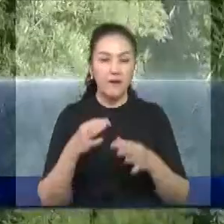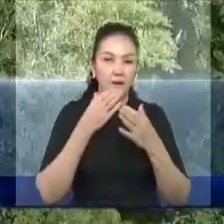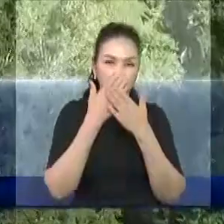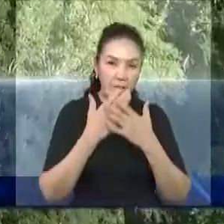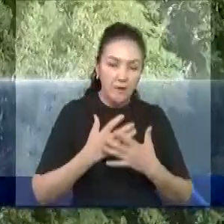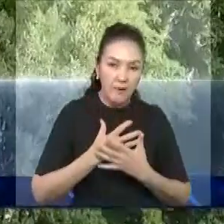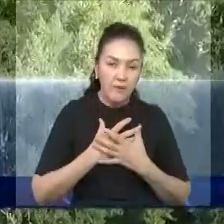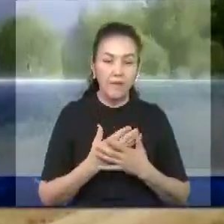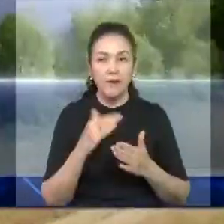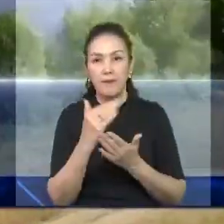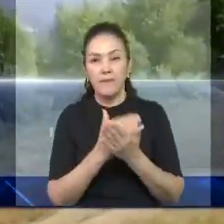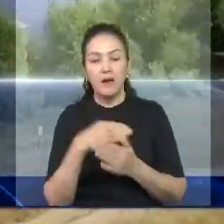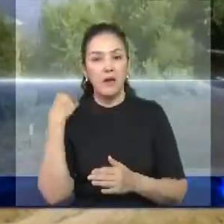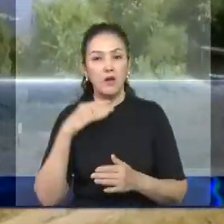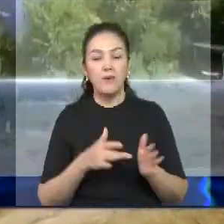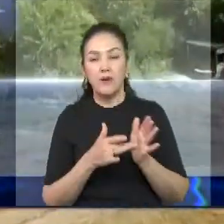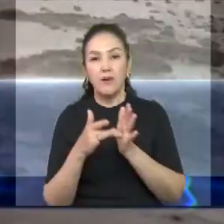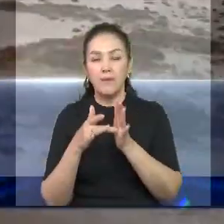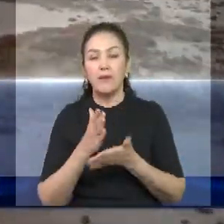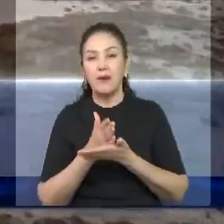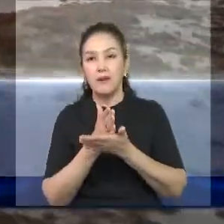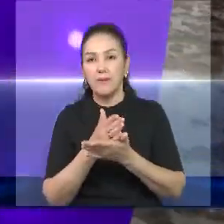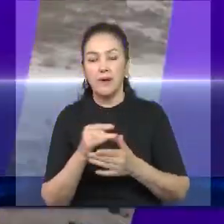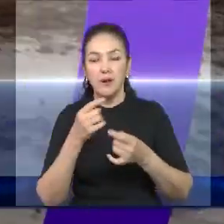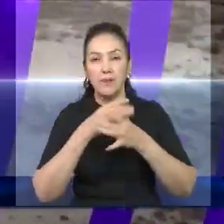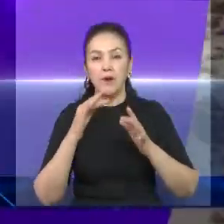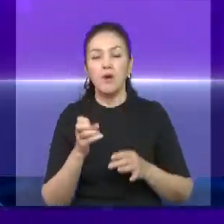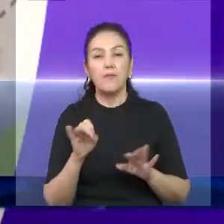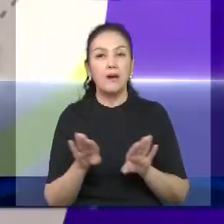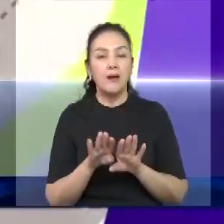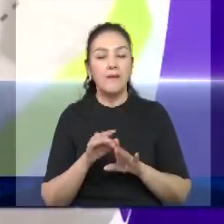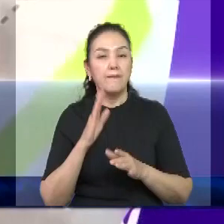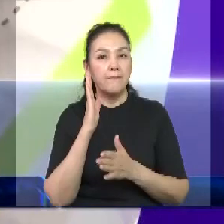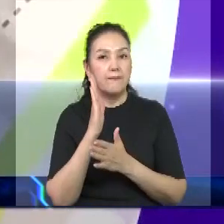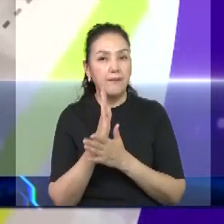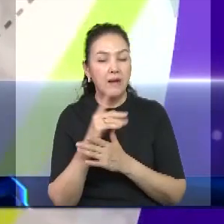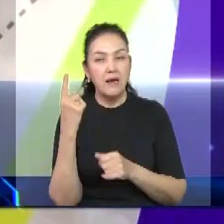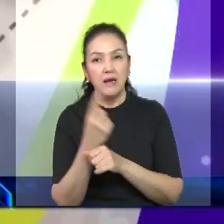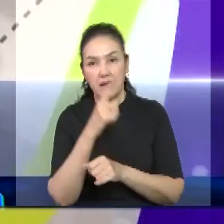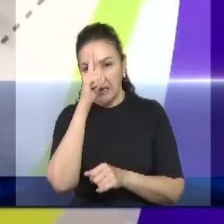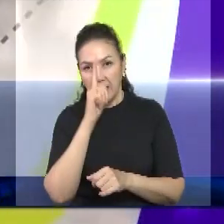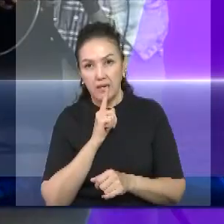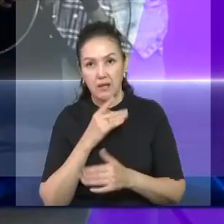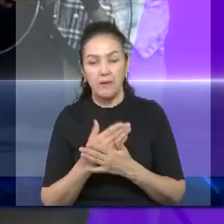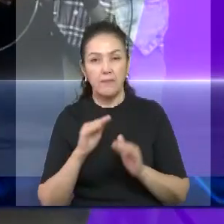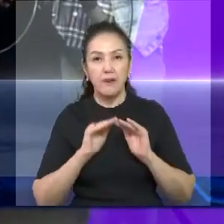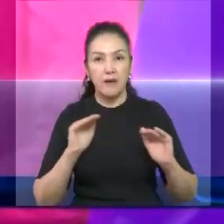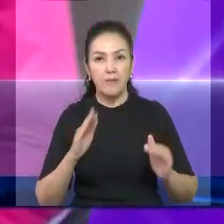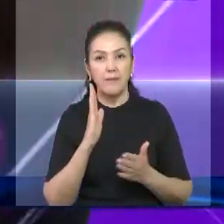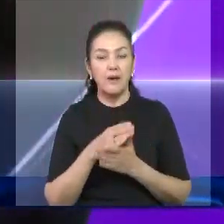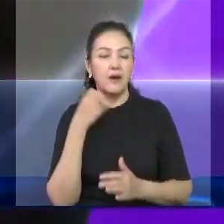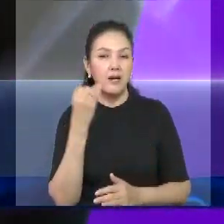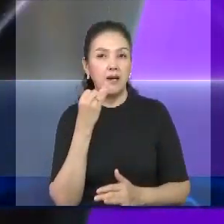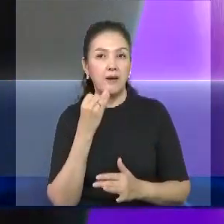Любители роад-шоу порадуют программу «Актобе Тур», которая будет направлена на популяризацию туризма. В эфир проект будет выходить 1 раз в месяц. Для детской аудитории будет